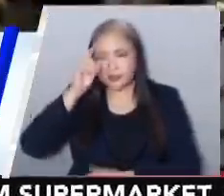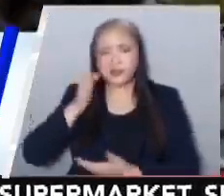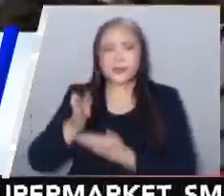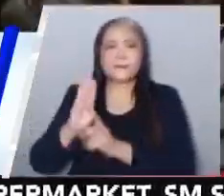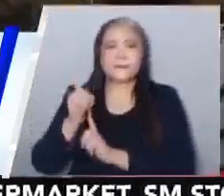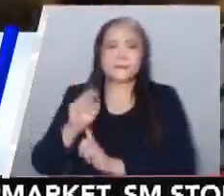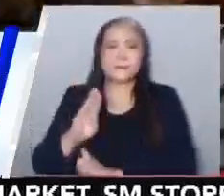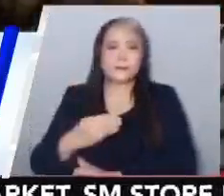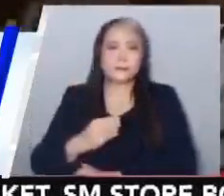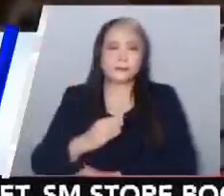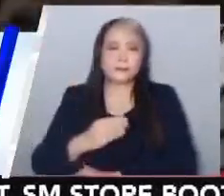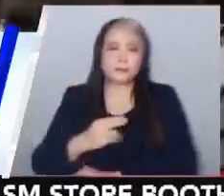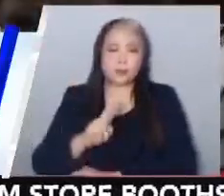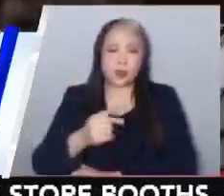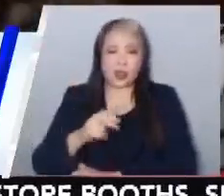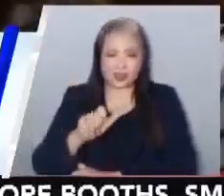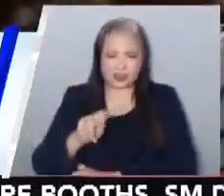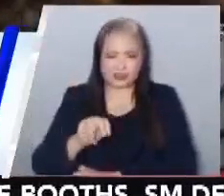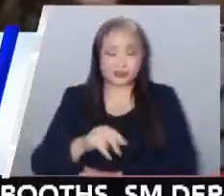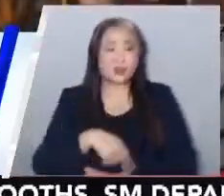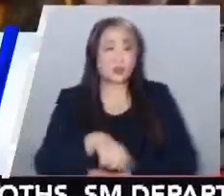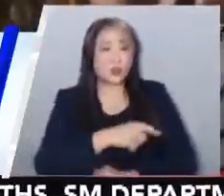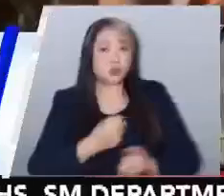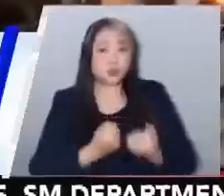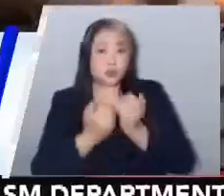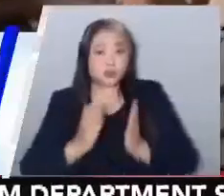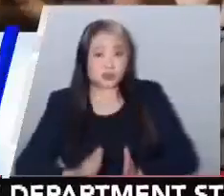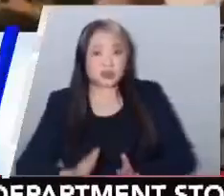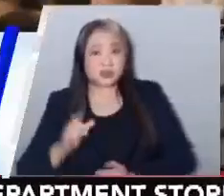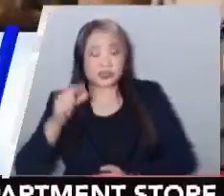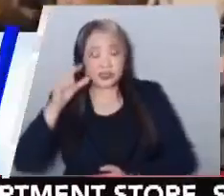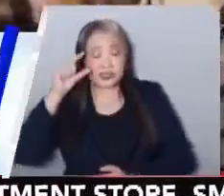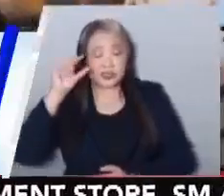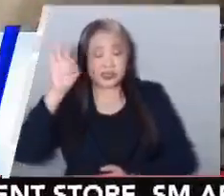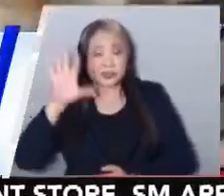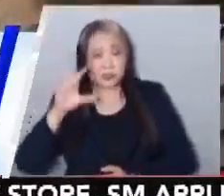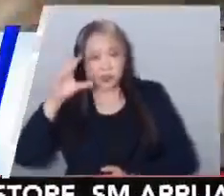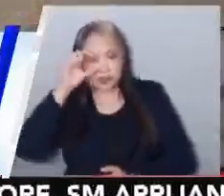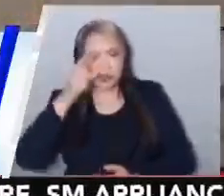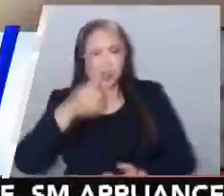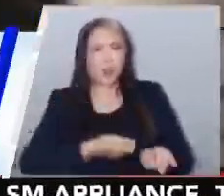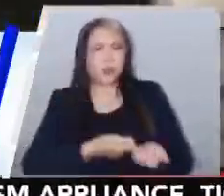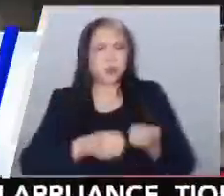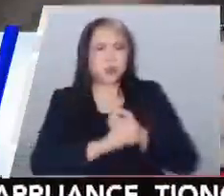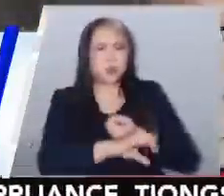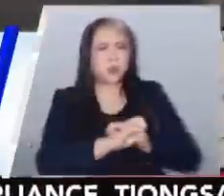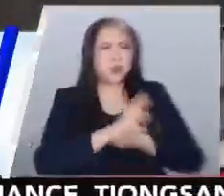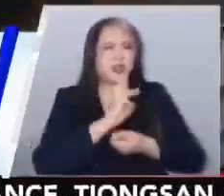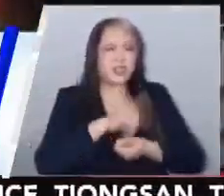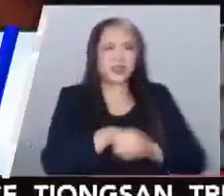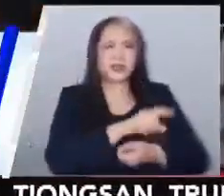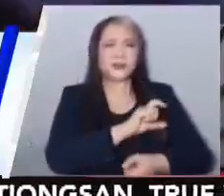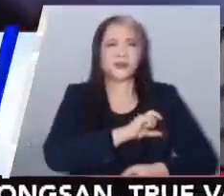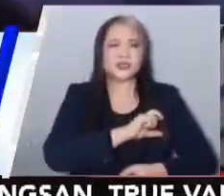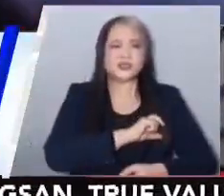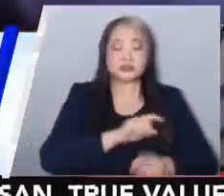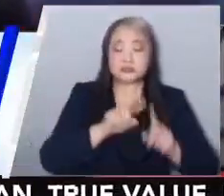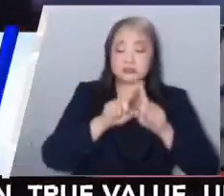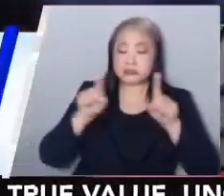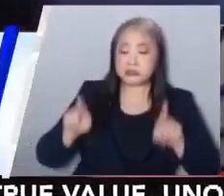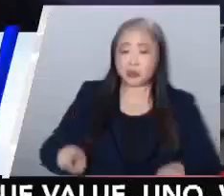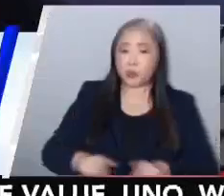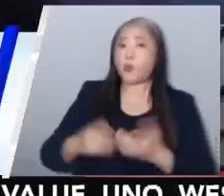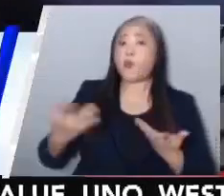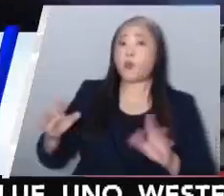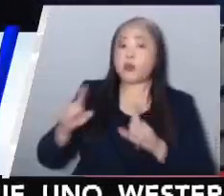tubig ng mga taga-suporta ni Kibuloy ang mga pulis. Ayon sa ilang taga-suporta, walang dokumento ipinakita ang mga pulis. Kumalma lang ang sitwasyon